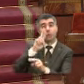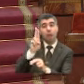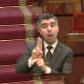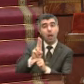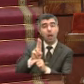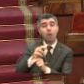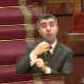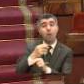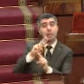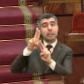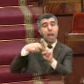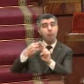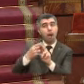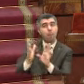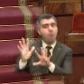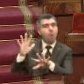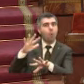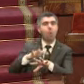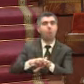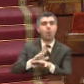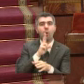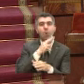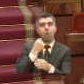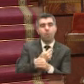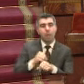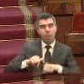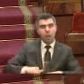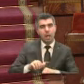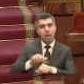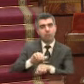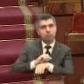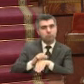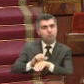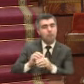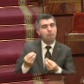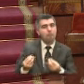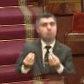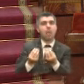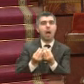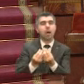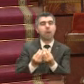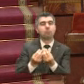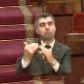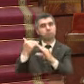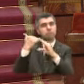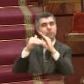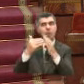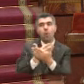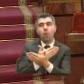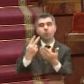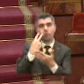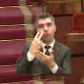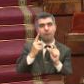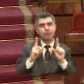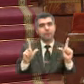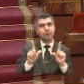نحن كل مكونات هذا المجلس مع الحكومة مع وزارة الداخلية معكم سيدة الوزيرة باش نصيفطوا رسالة إيجابية لجاليتنا